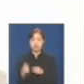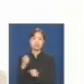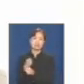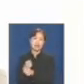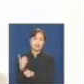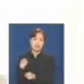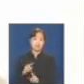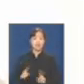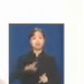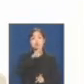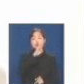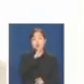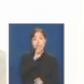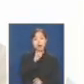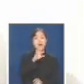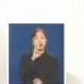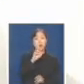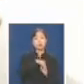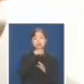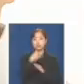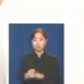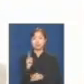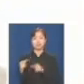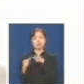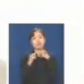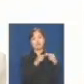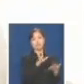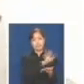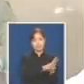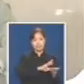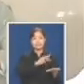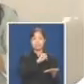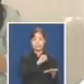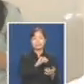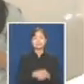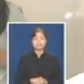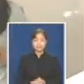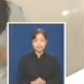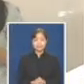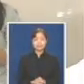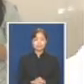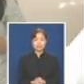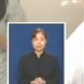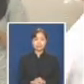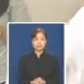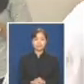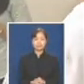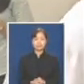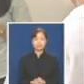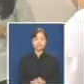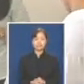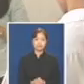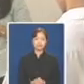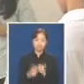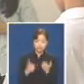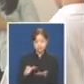ในสายสามัญมากกว่า เพราะคิดว่าเข้ามหาวิทยาลัยง่ายกว่า ใช่ไห มคะค่ะ ตรงนี้ก็เป็นเรื่องที่กำลังมีการปรับสัดส่วนพยายามที่